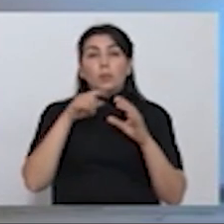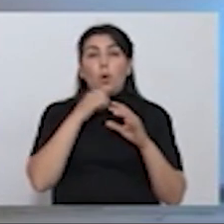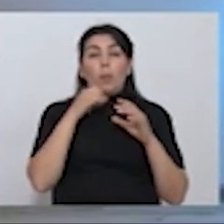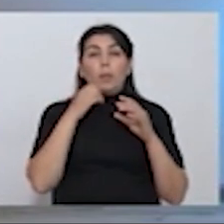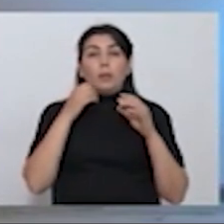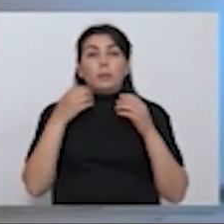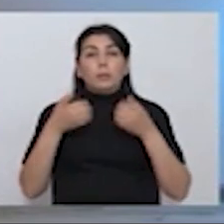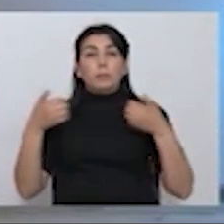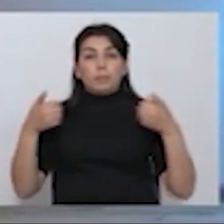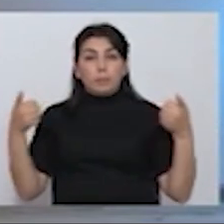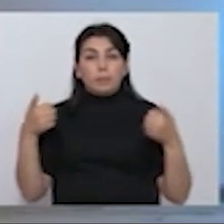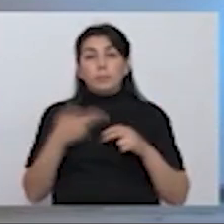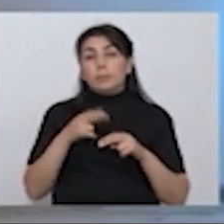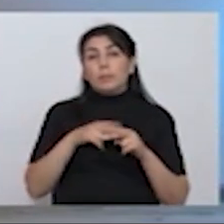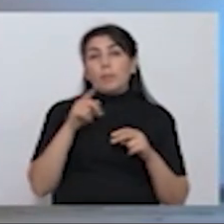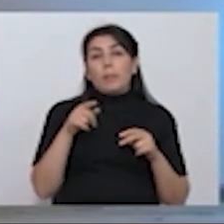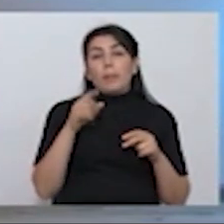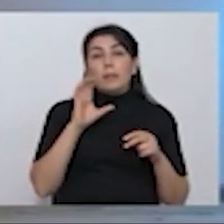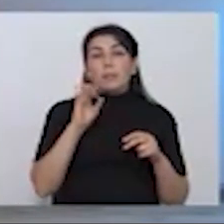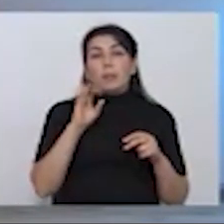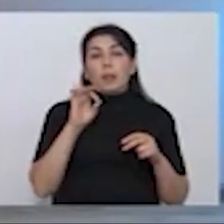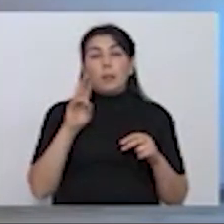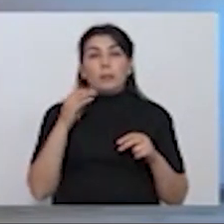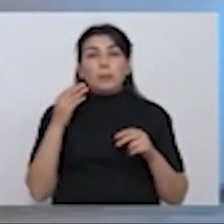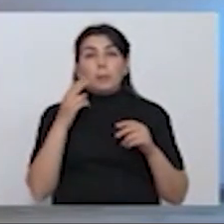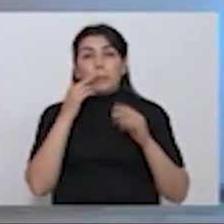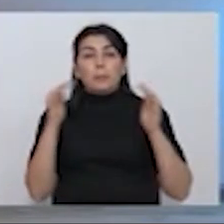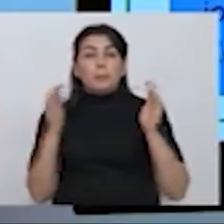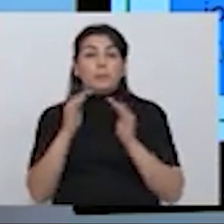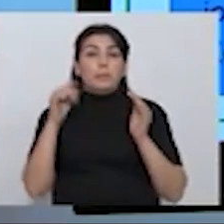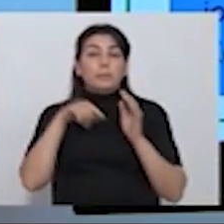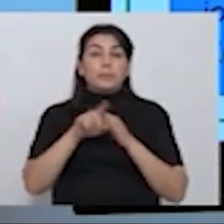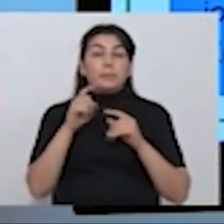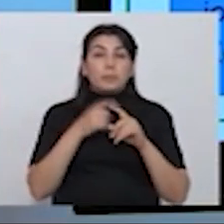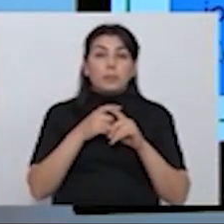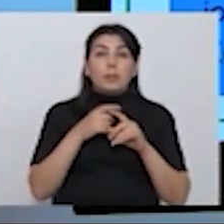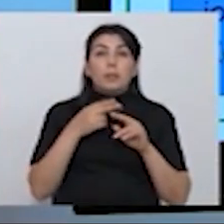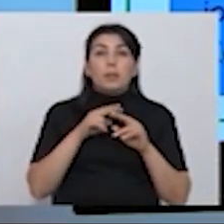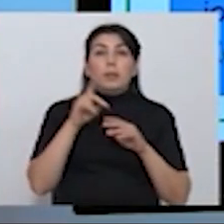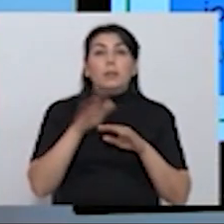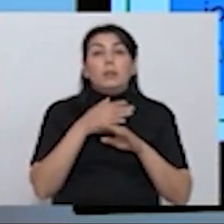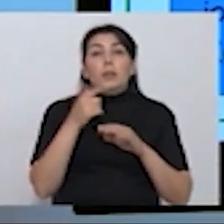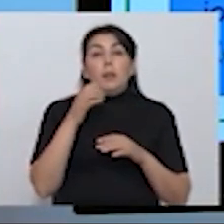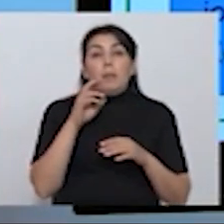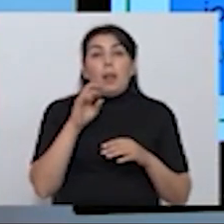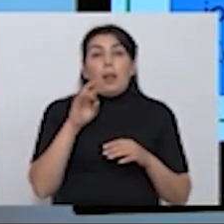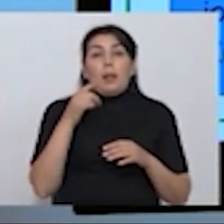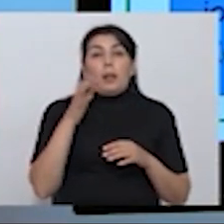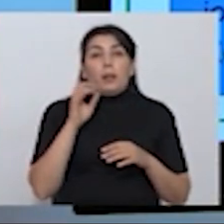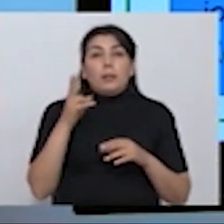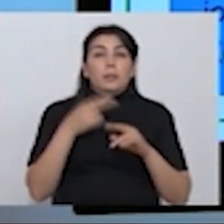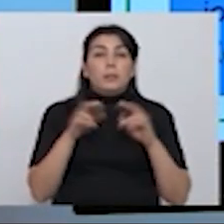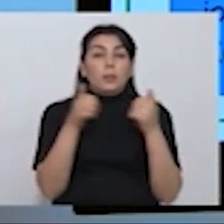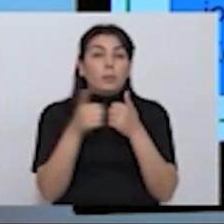boshlaydi. Xromosomalar esa spirallashib kaltalashadi. Lekin farqi, gomologik xromosomalar